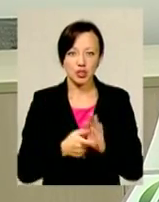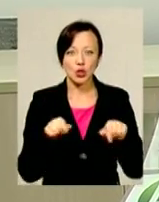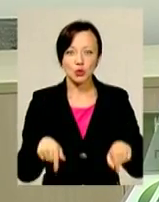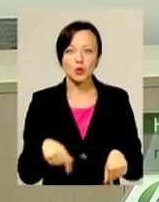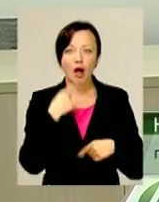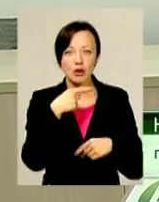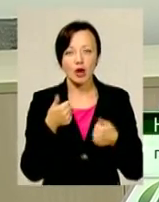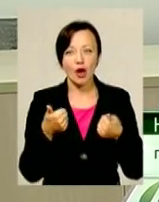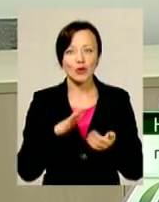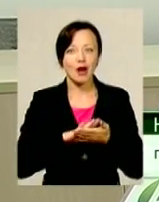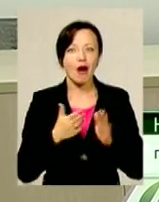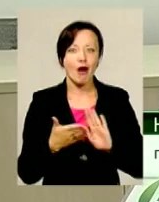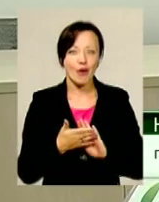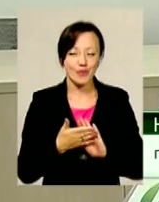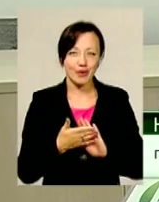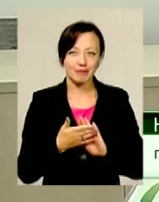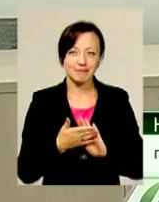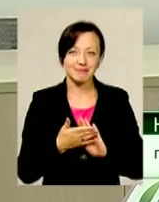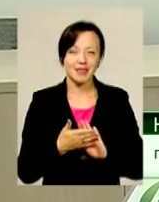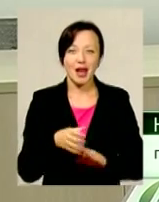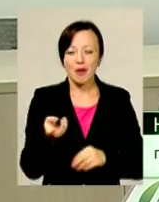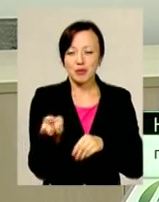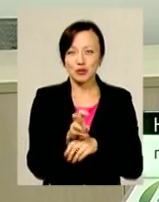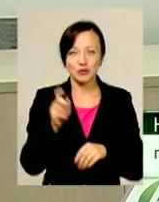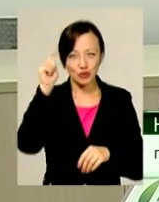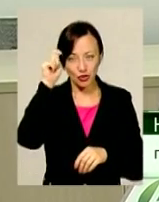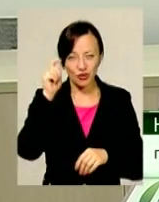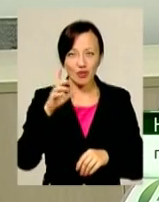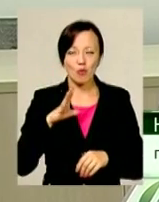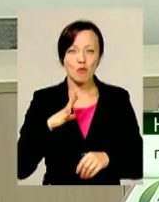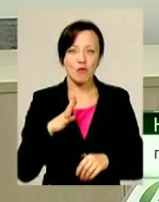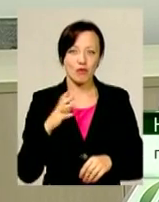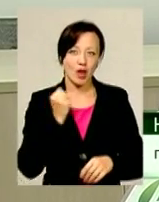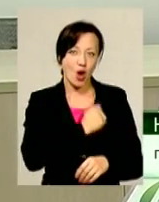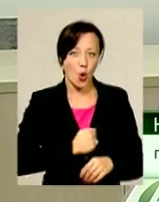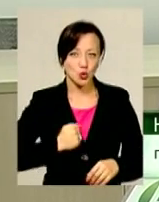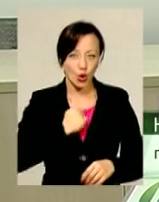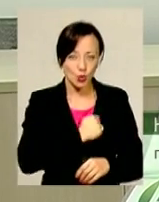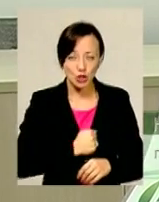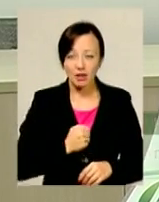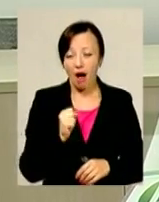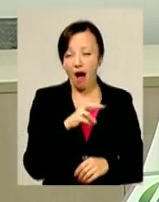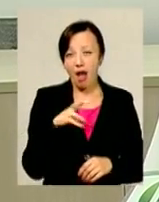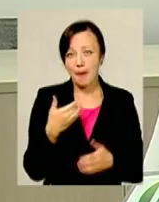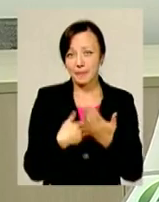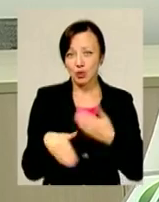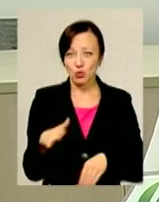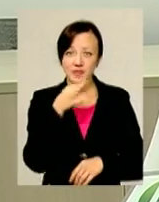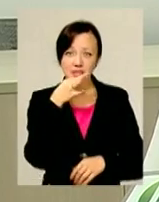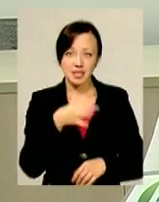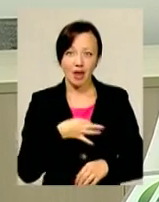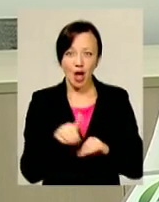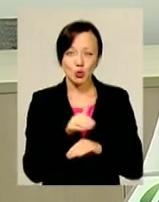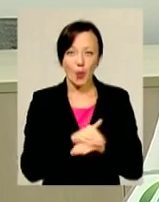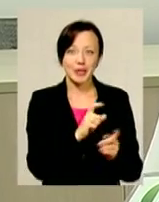така аура добра. Прийшов чоловік, він був трошечки розлючений, але пішов, сказав нам добрі